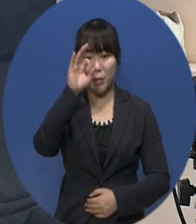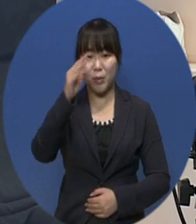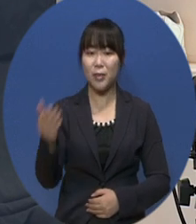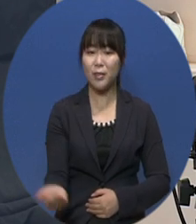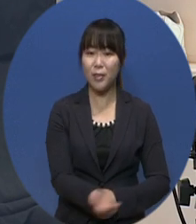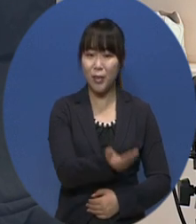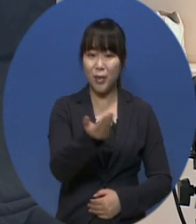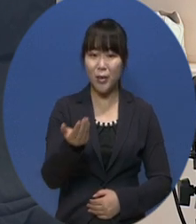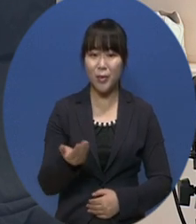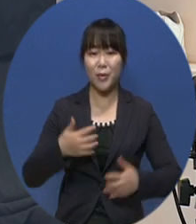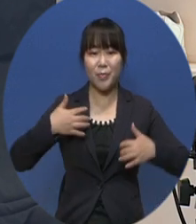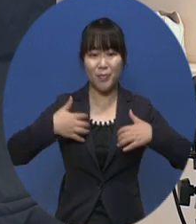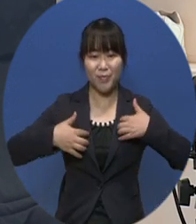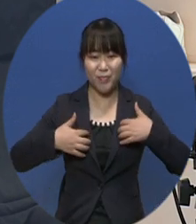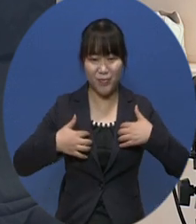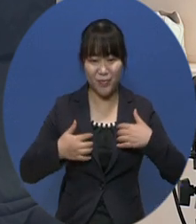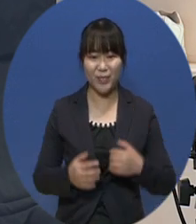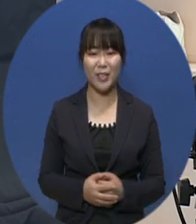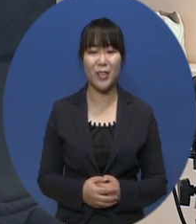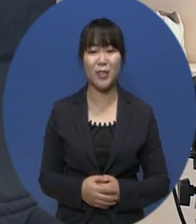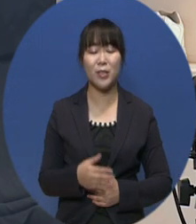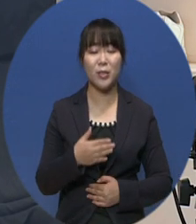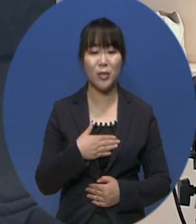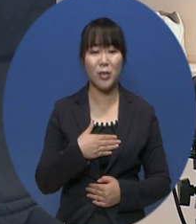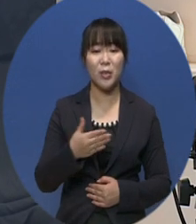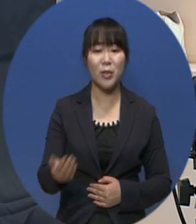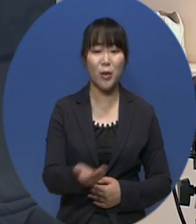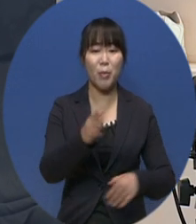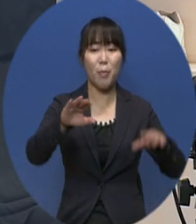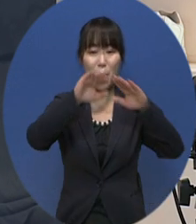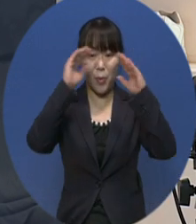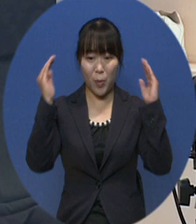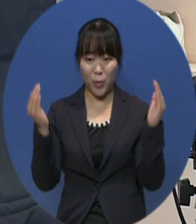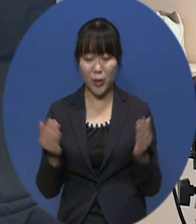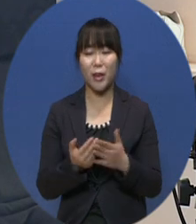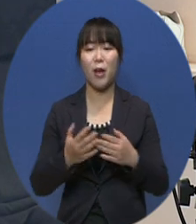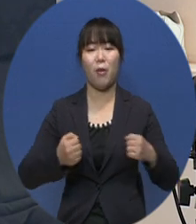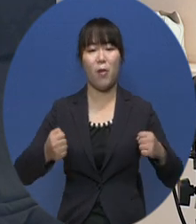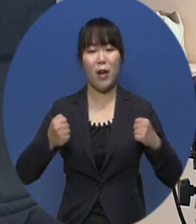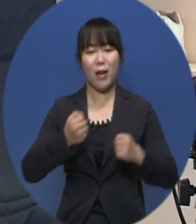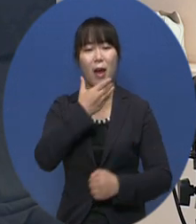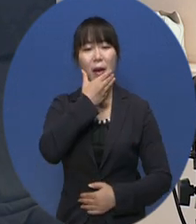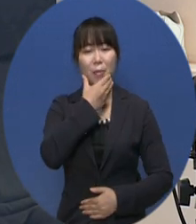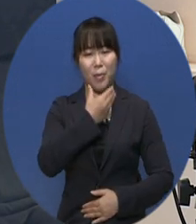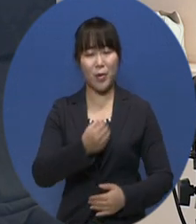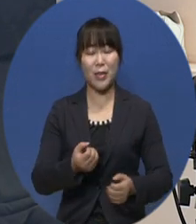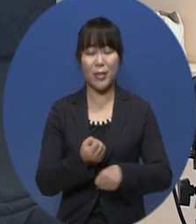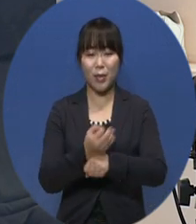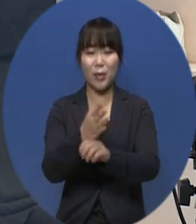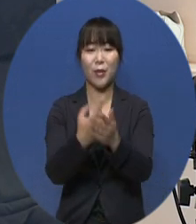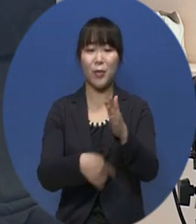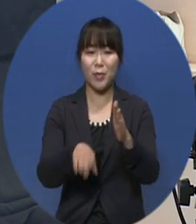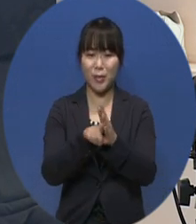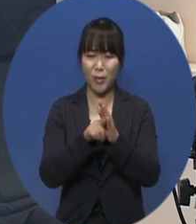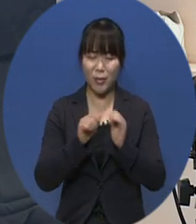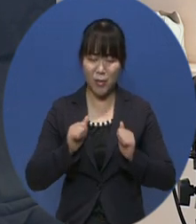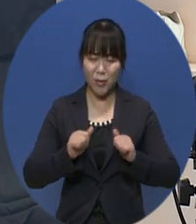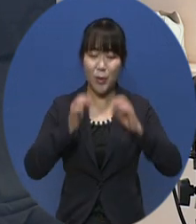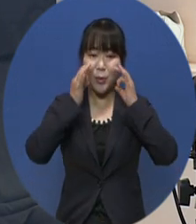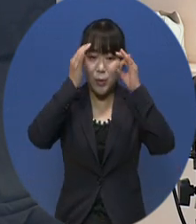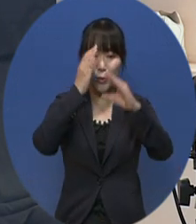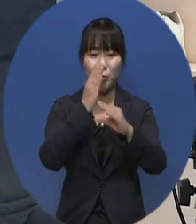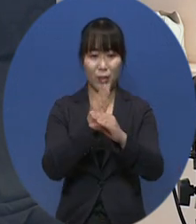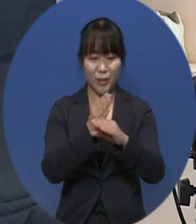시청자 여러분 반갑습니다. 저는 여러분 모두에게 건강과 행복을 전해주기 위해서 열심히 노력하고